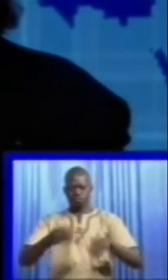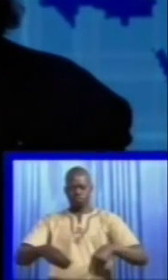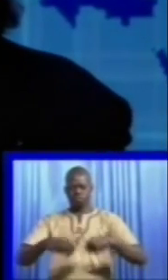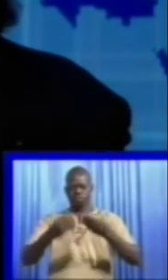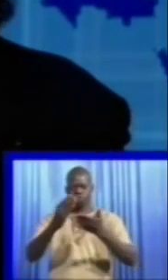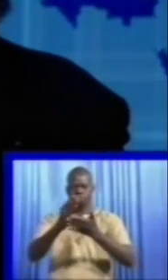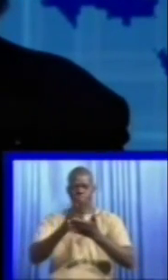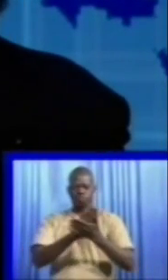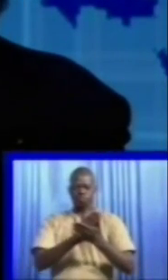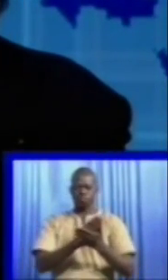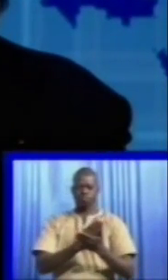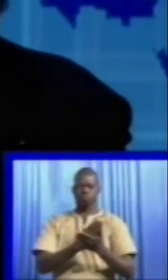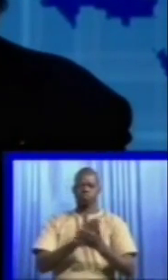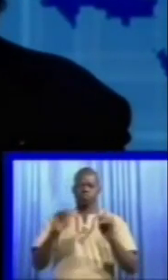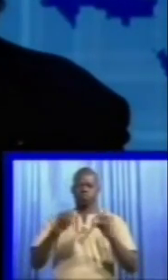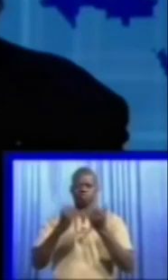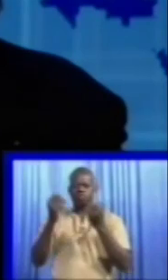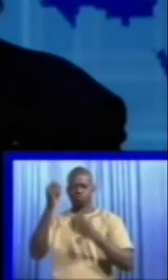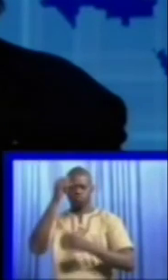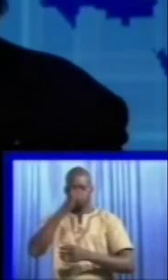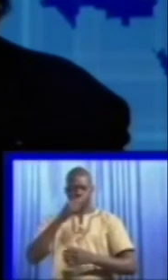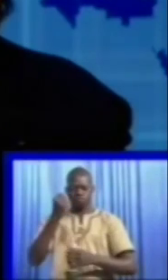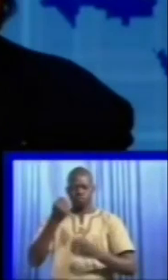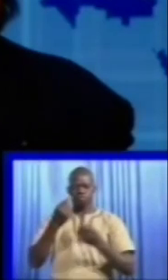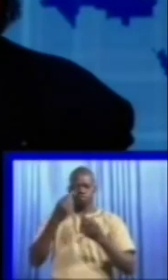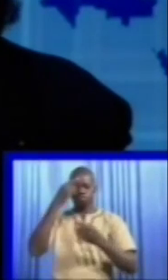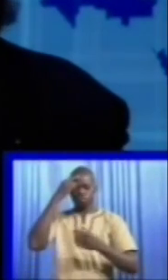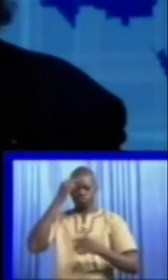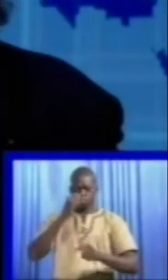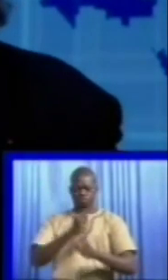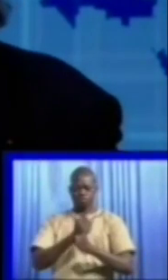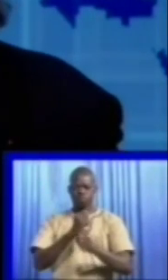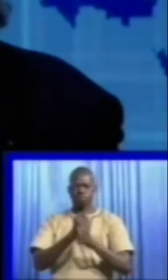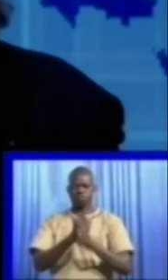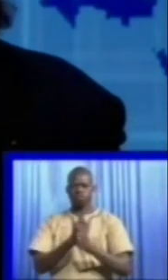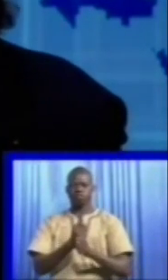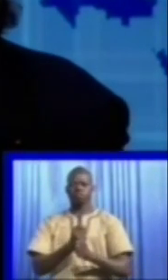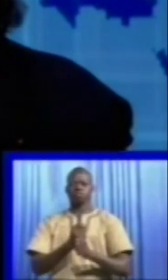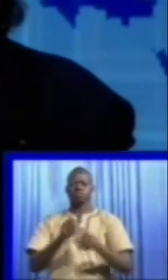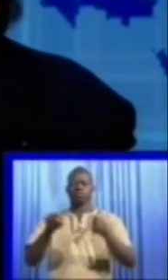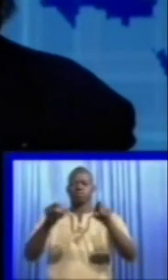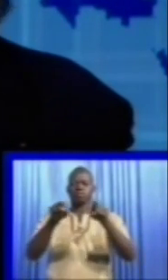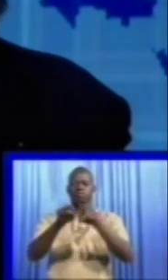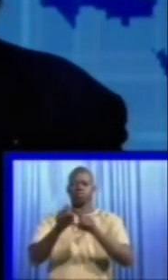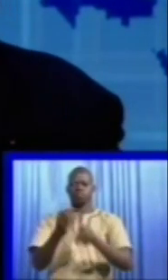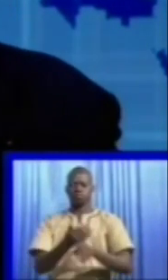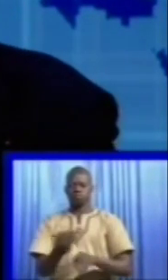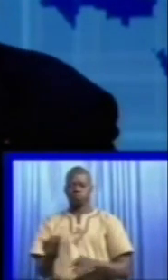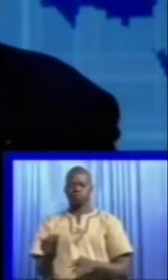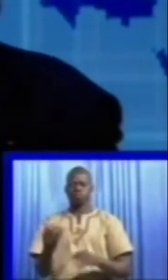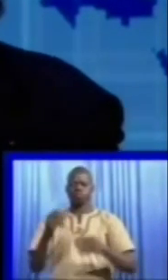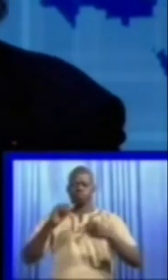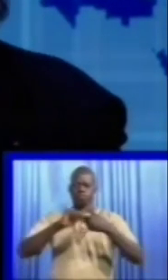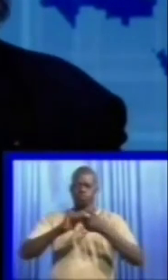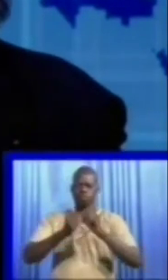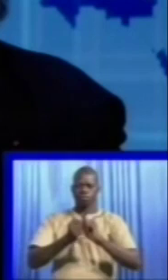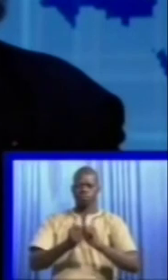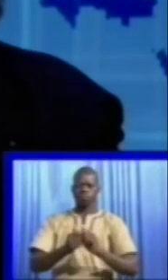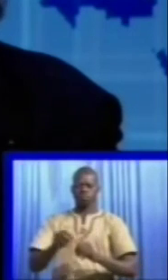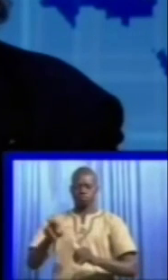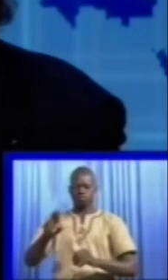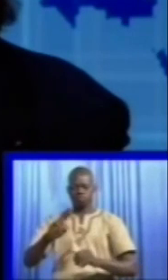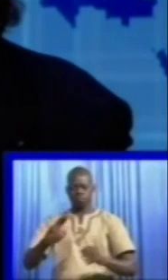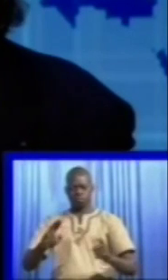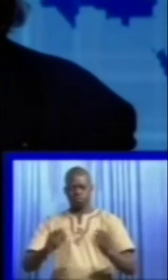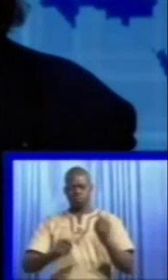aux journalistes du Sud. Parce que notre métier, c'est rigoureusement le même. Et les difficultés, certes, vous avez